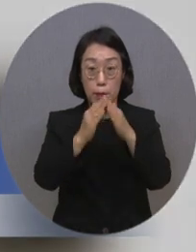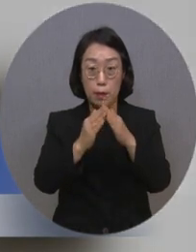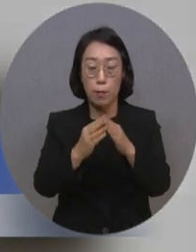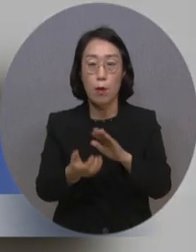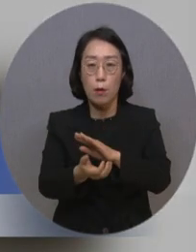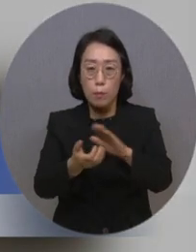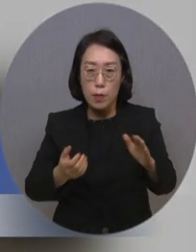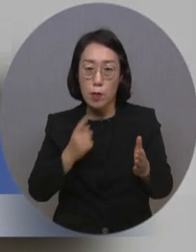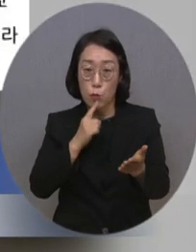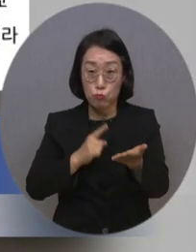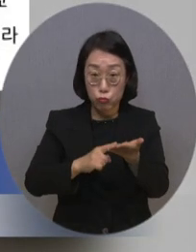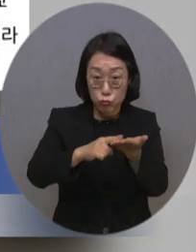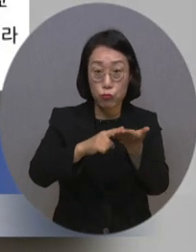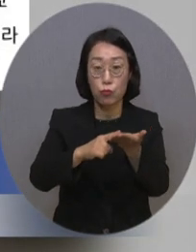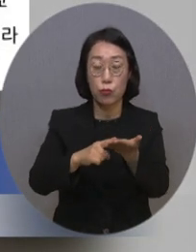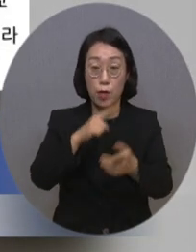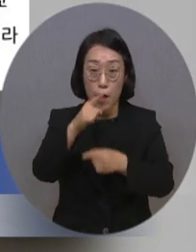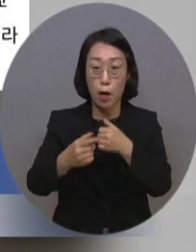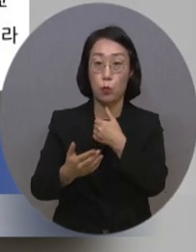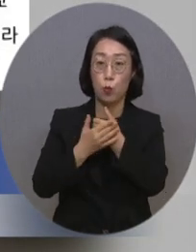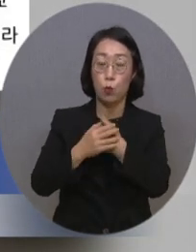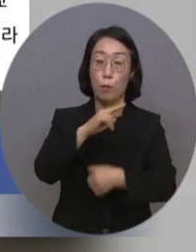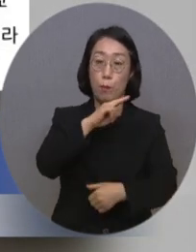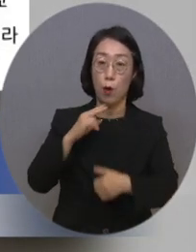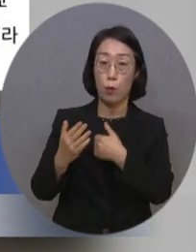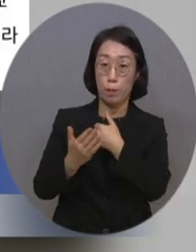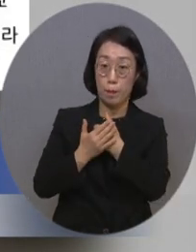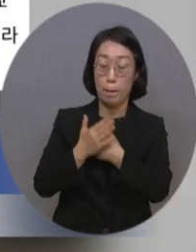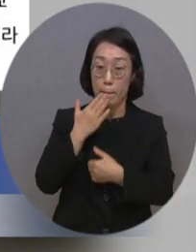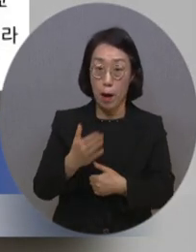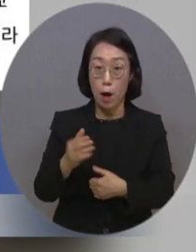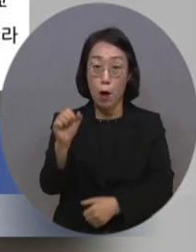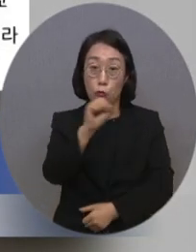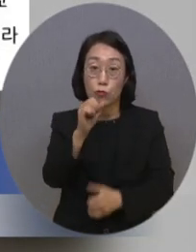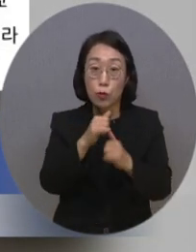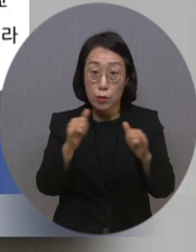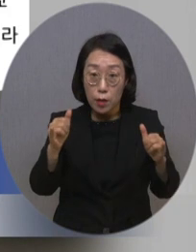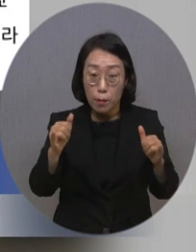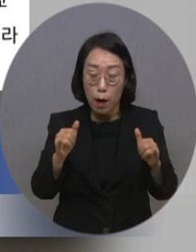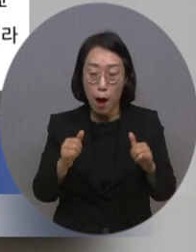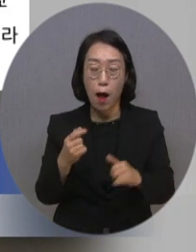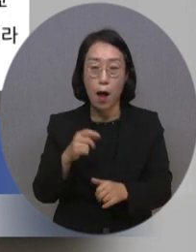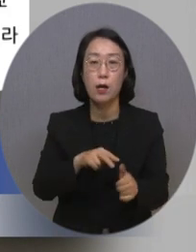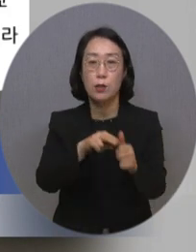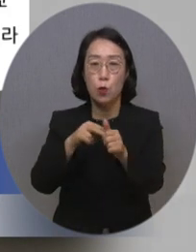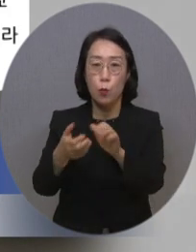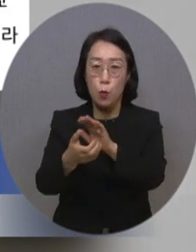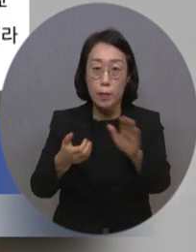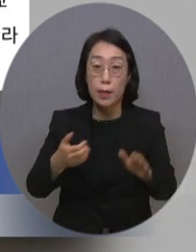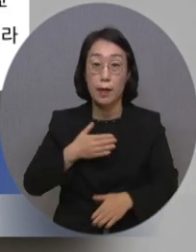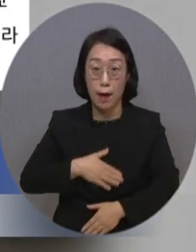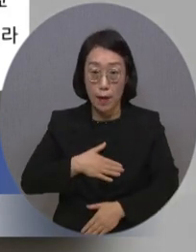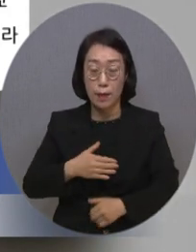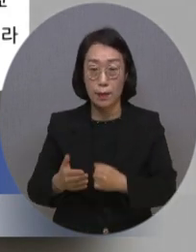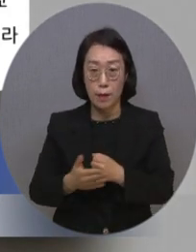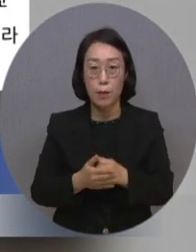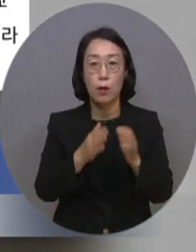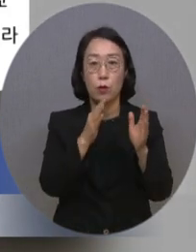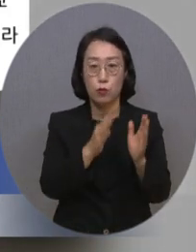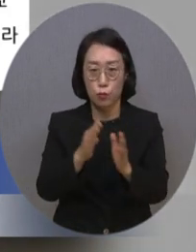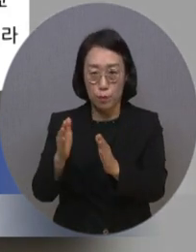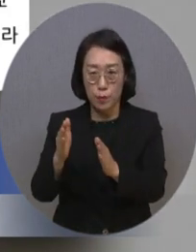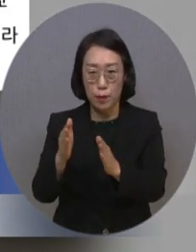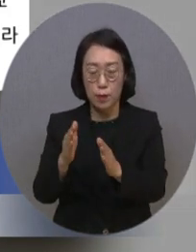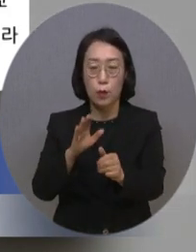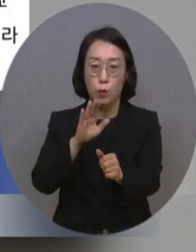승하차 시 운수 종사자의 도움을 받기 편리해지고 운수 종사자는 교통약자의 승하차 정보를 미리